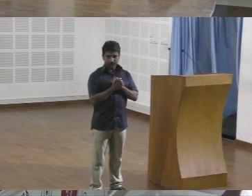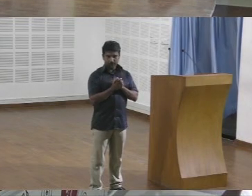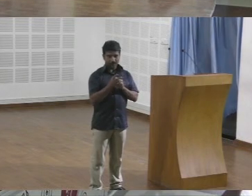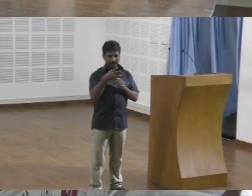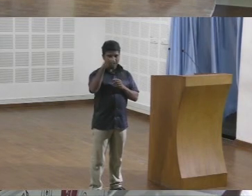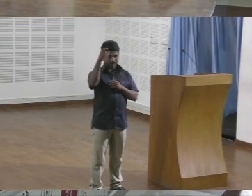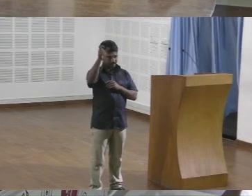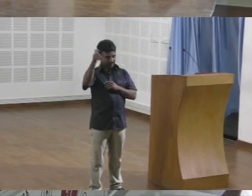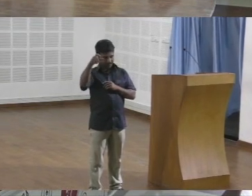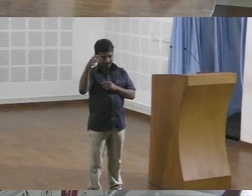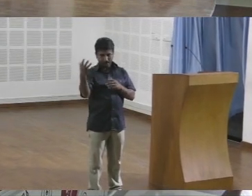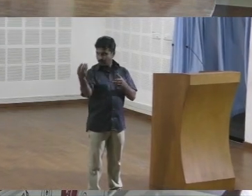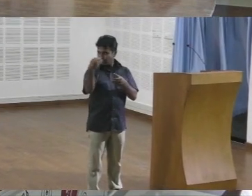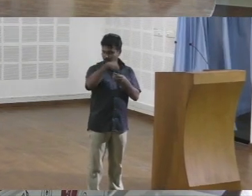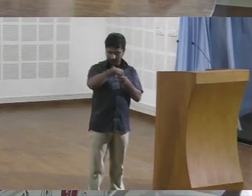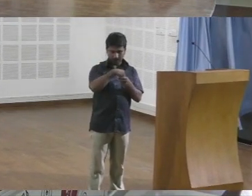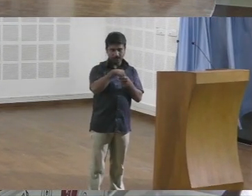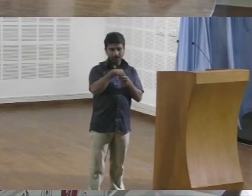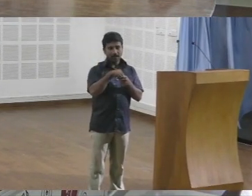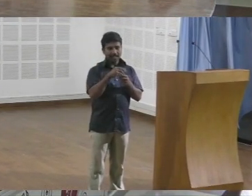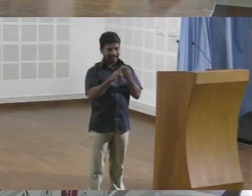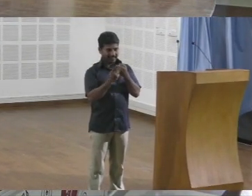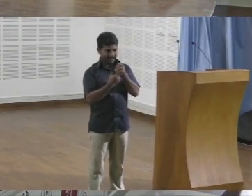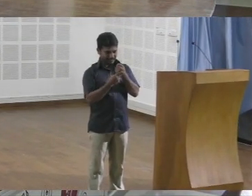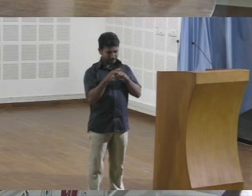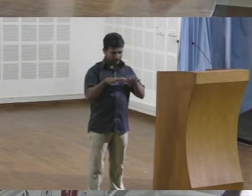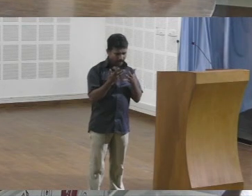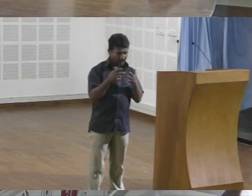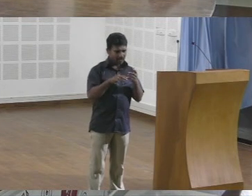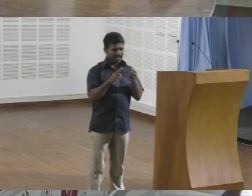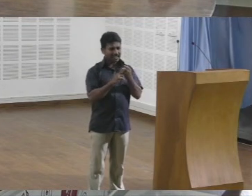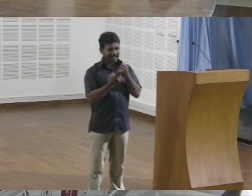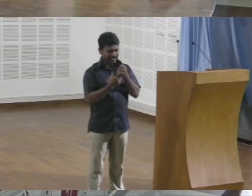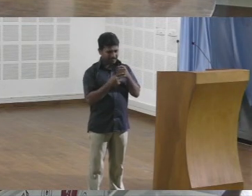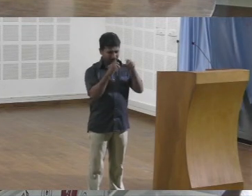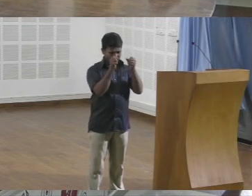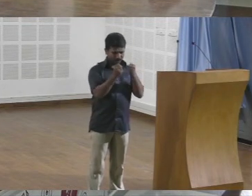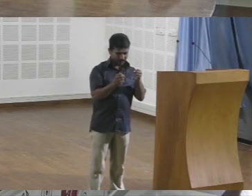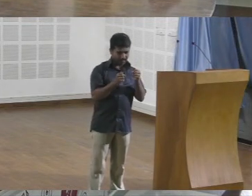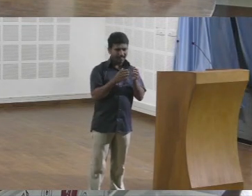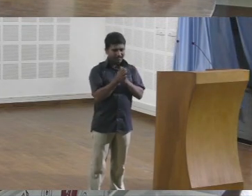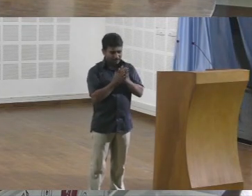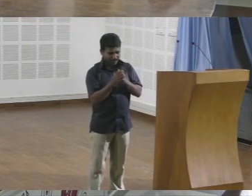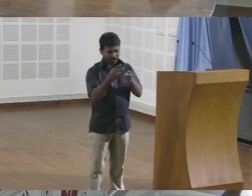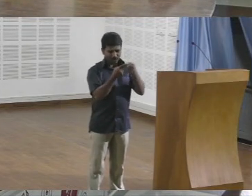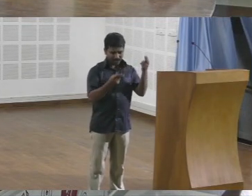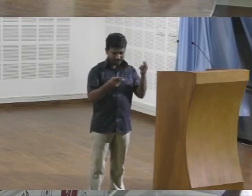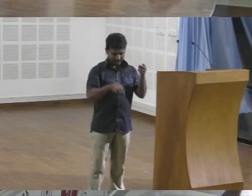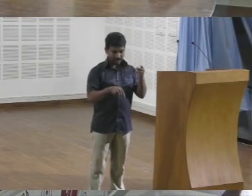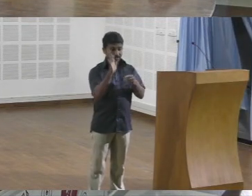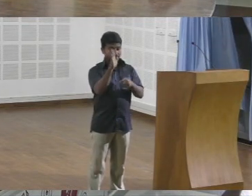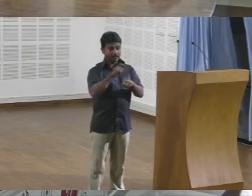പൊതുജനങ്ങളെ ഉൾപ്പെടുത്തി നിഷ് സംഘടിപ്പിക്കുന്നു. നിഷ് ഇന്നോവേഷൻ മോഡൽ ഇൻസ്പയറിംഗ് സ്റ്റോറീസിന്റെ അഞ്ചാം അധ്യായത്തിലേക്ക്